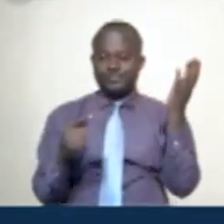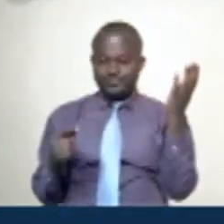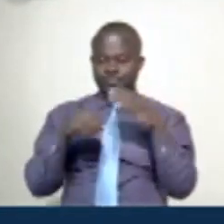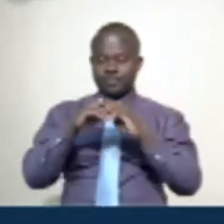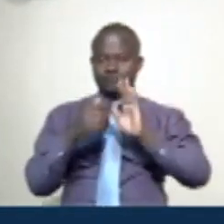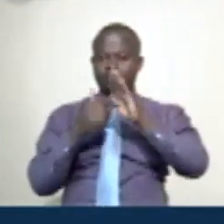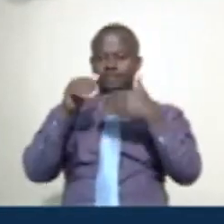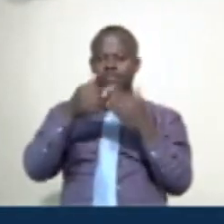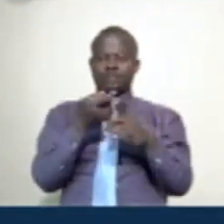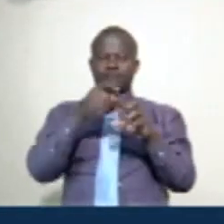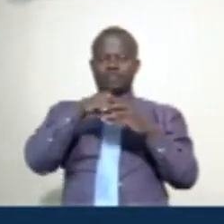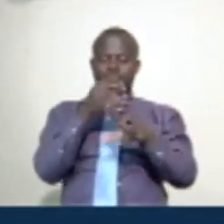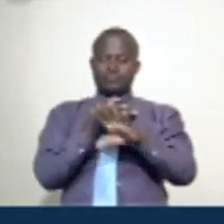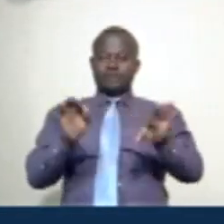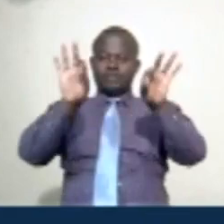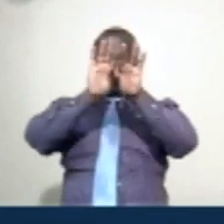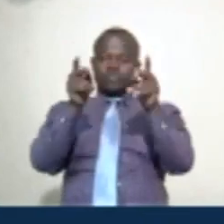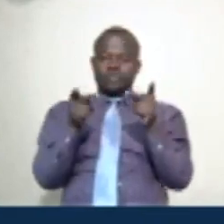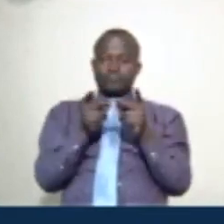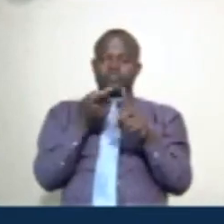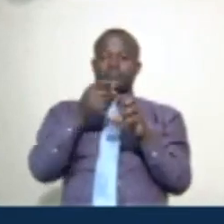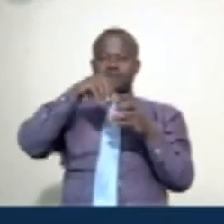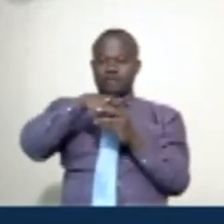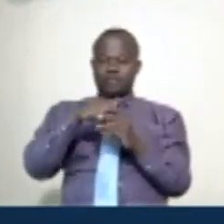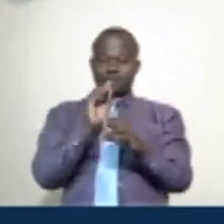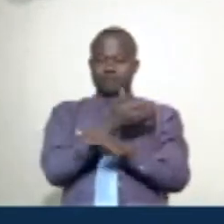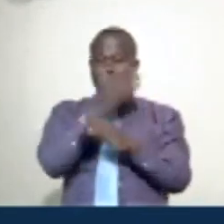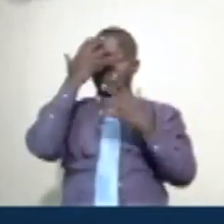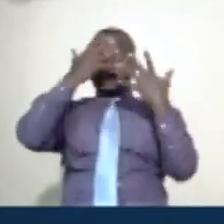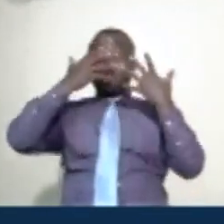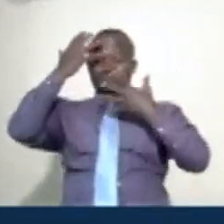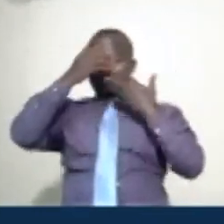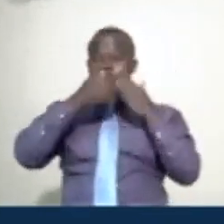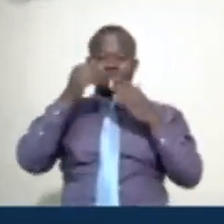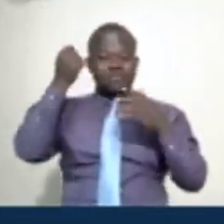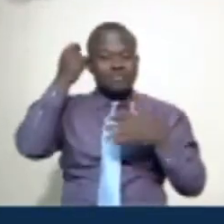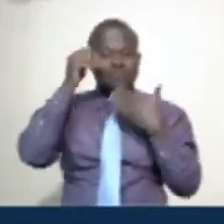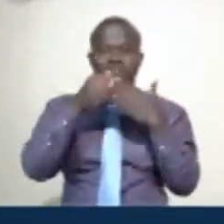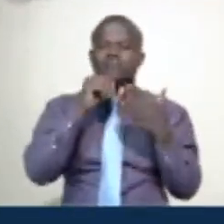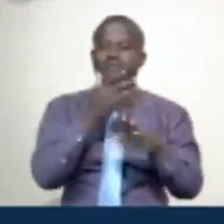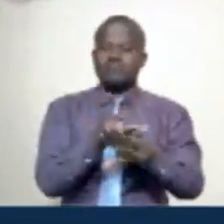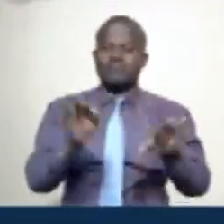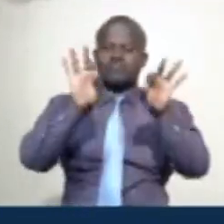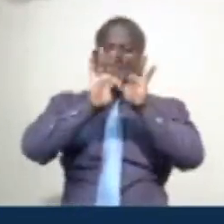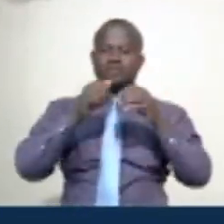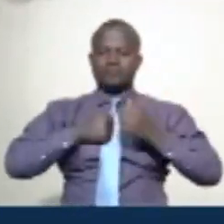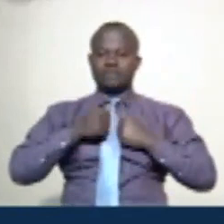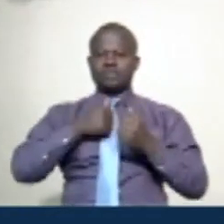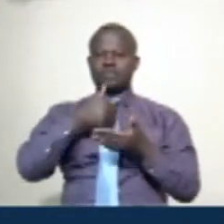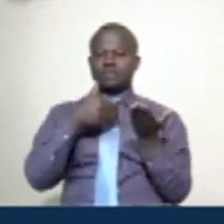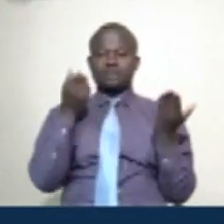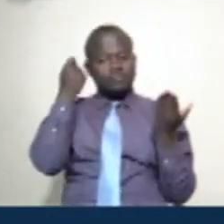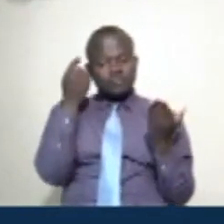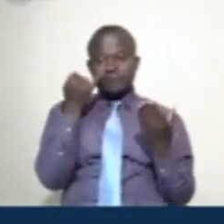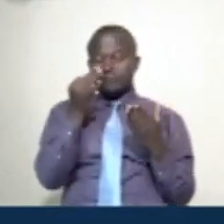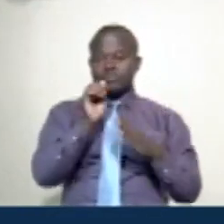mu kugaragaza inkomoko y'amabuye y'agaciro ahacukurwa. Bikazakuraho urujijo ukunze kumvikana ko nta mabuye y'agaciro u Rwanda rugira urumva iyo